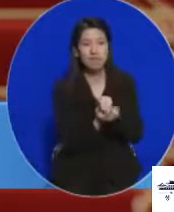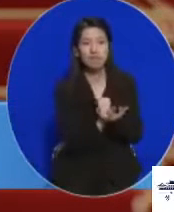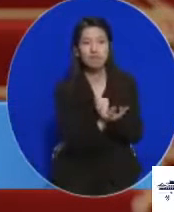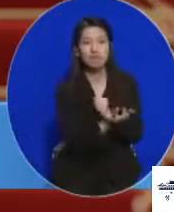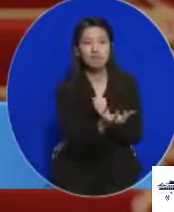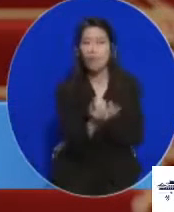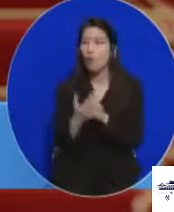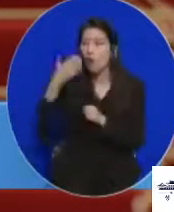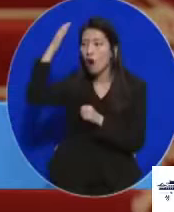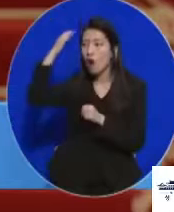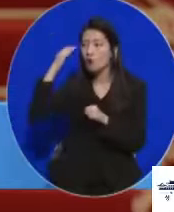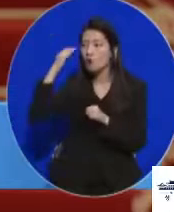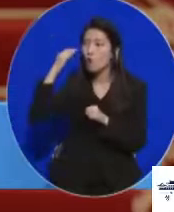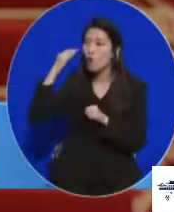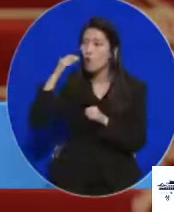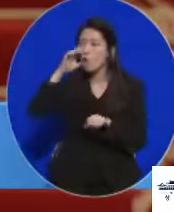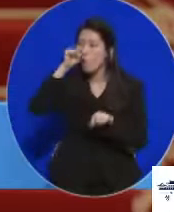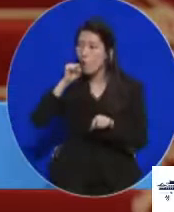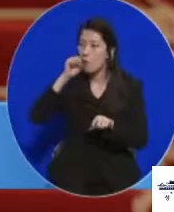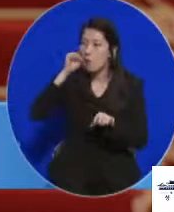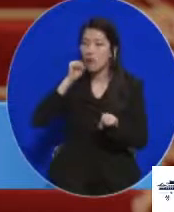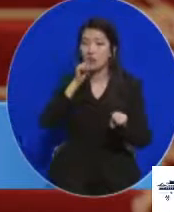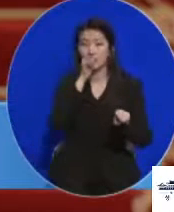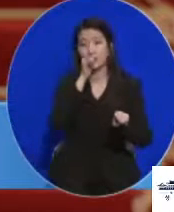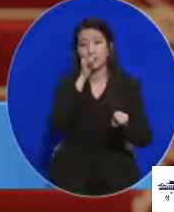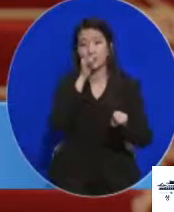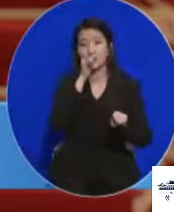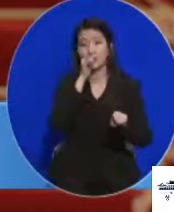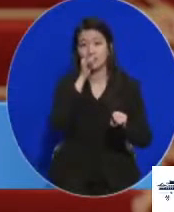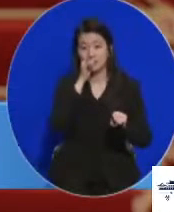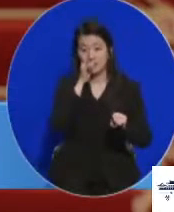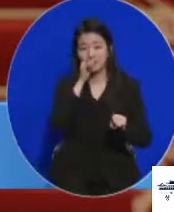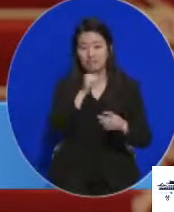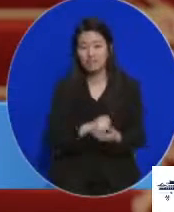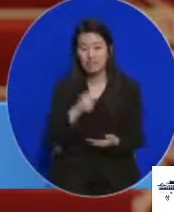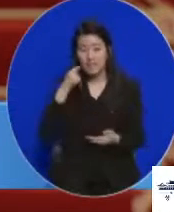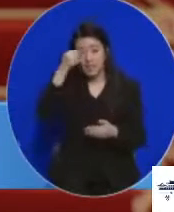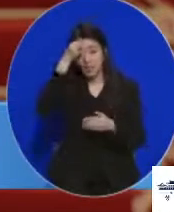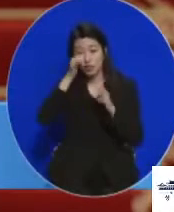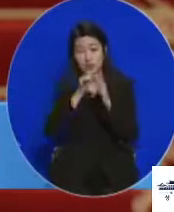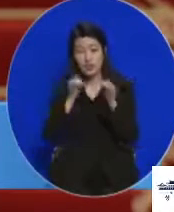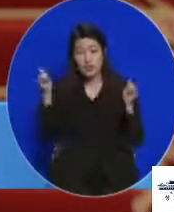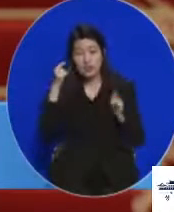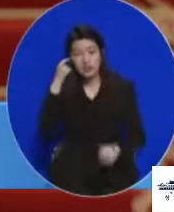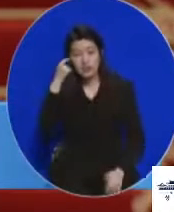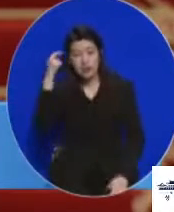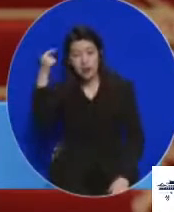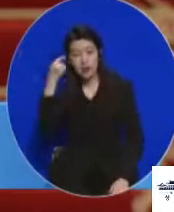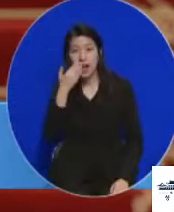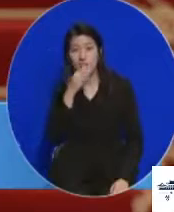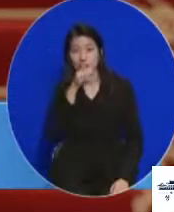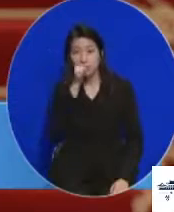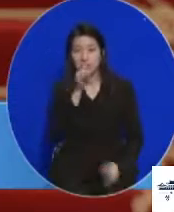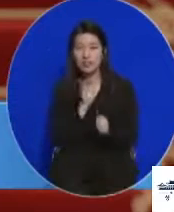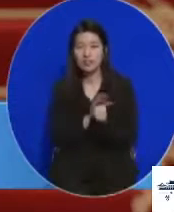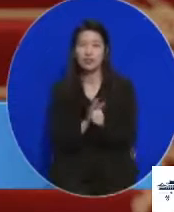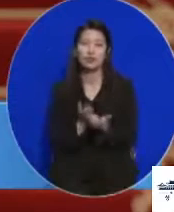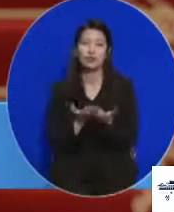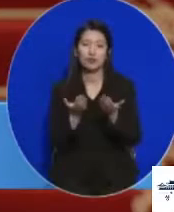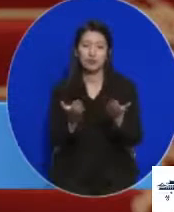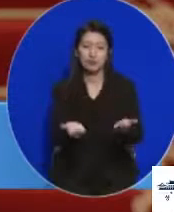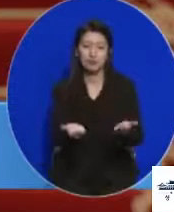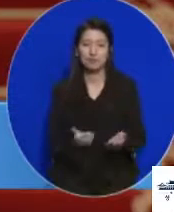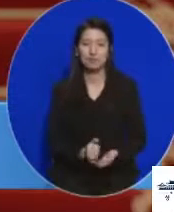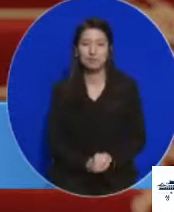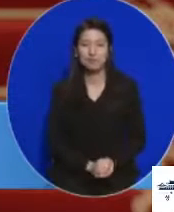문화 예술인들의 마음껏 창의력과 끼를 발휘할 수 있도록 예술 창작 활동을 지원하고